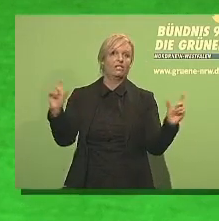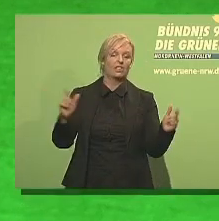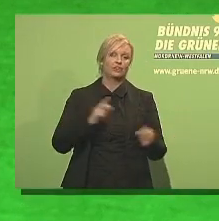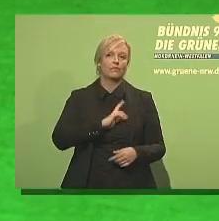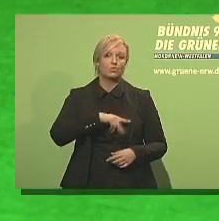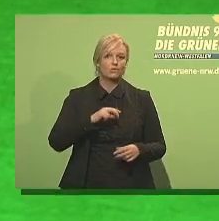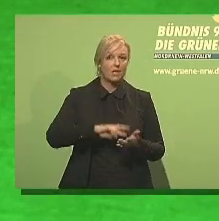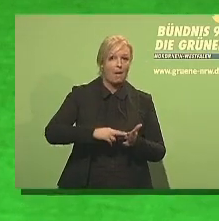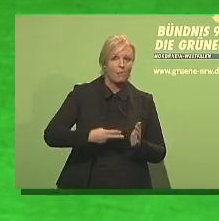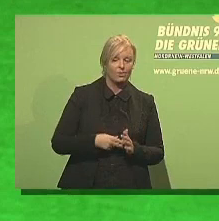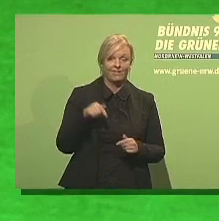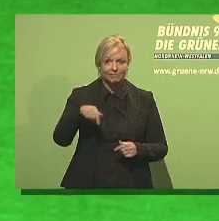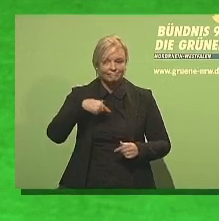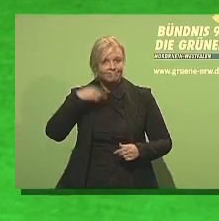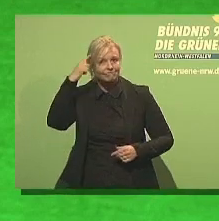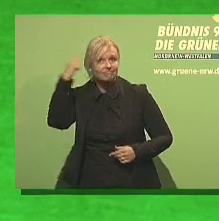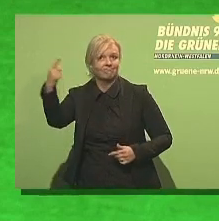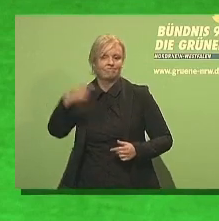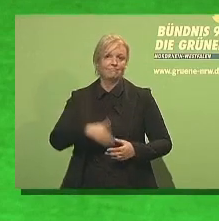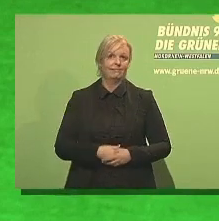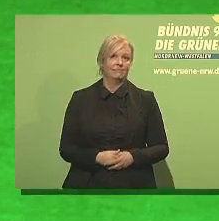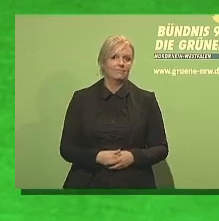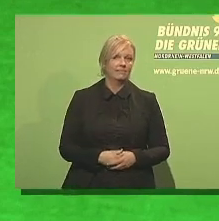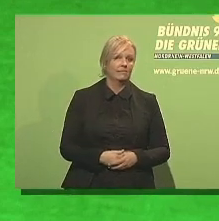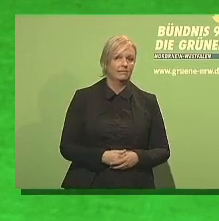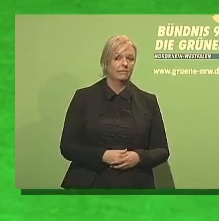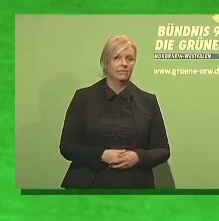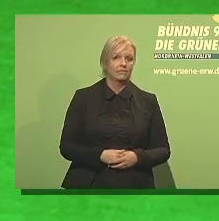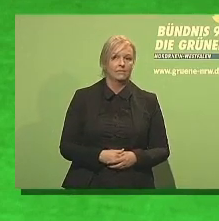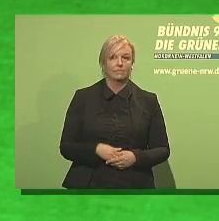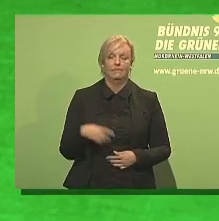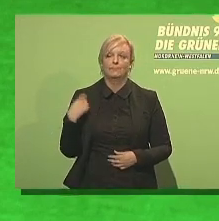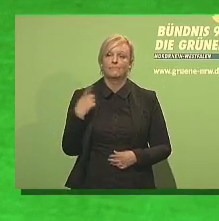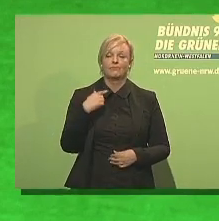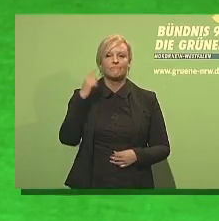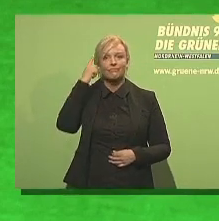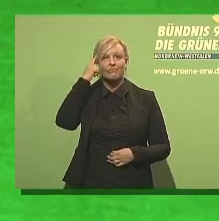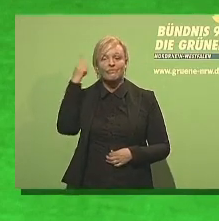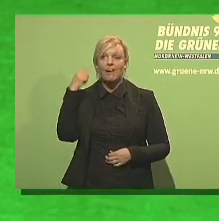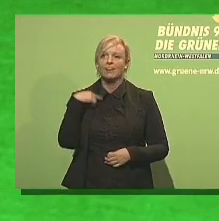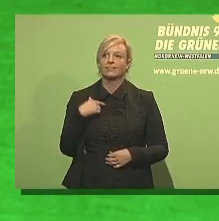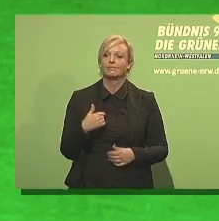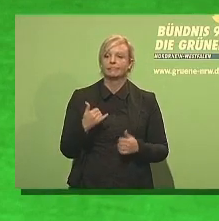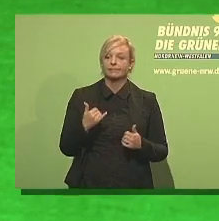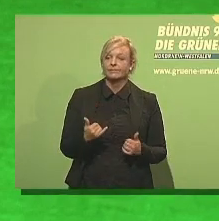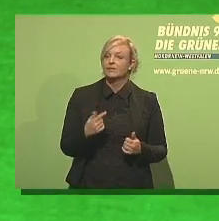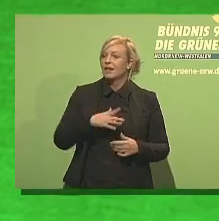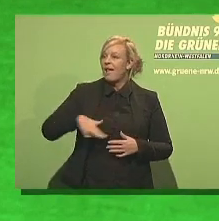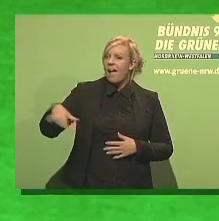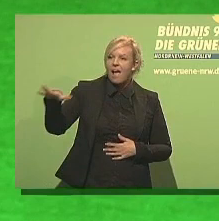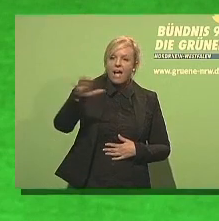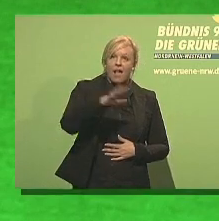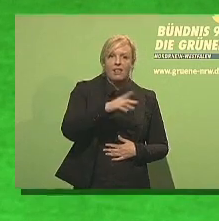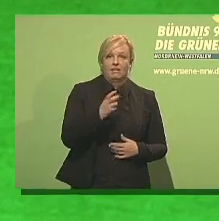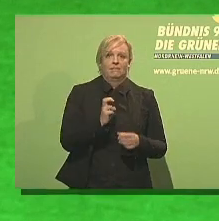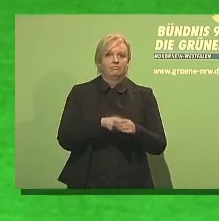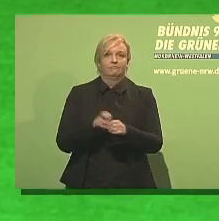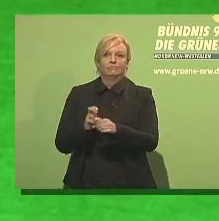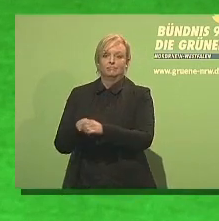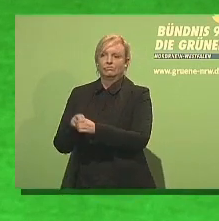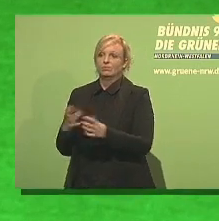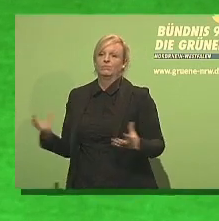Sozialpolitik gemacht. Wir wissen, dass diese sehr grundsätzliche Wertentscheidung, alle gehören dazu, dass diese